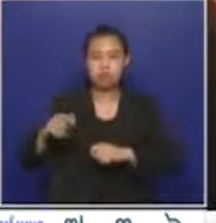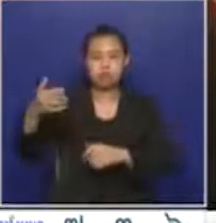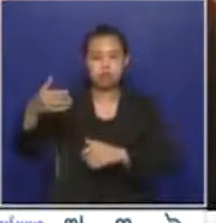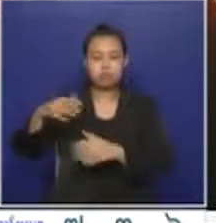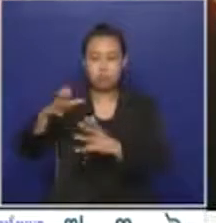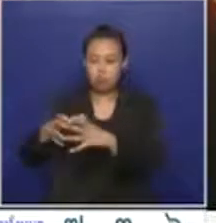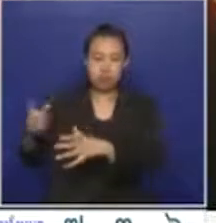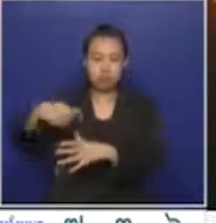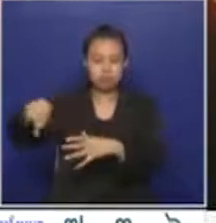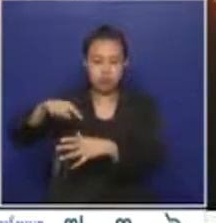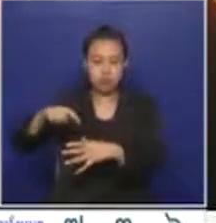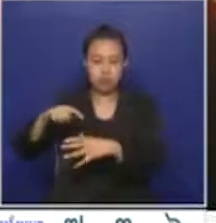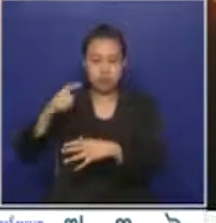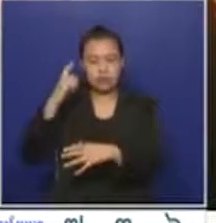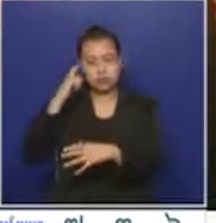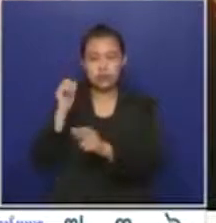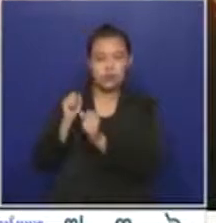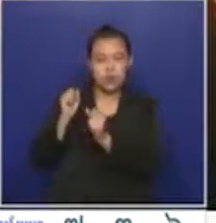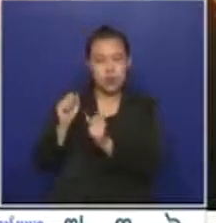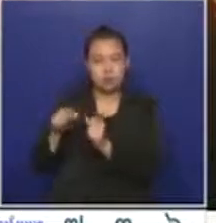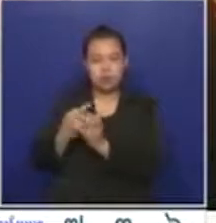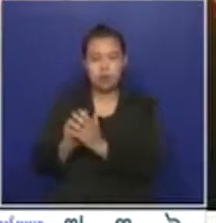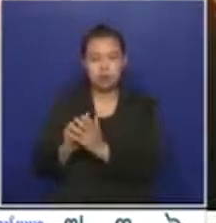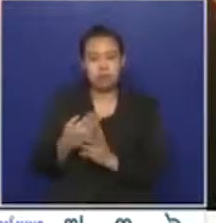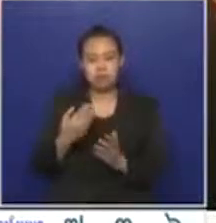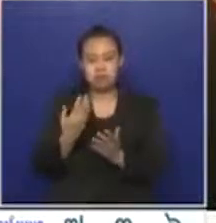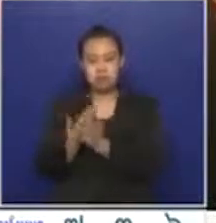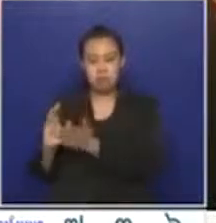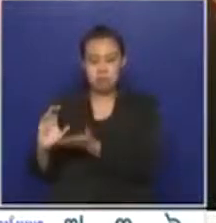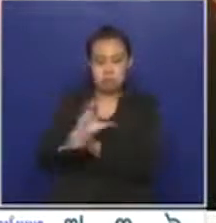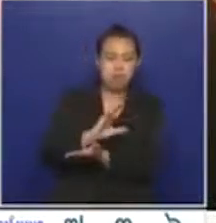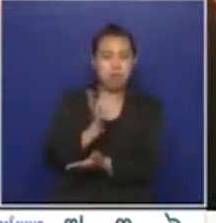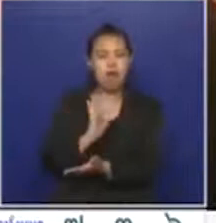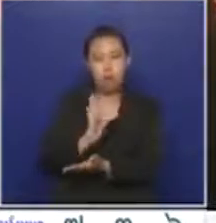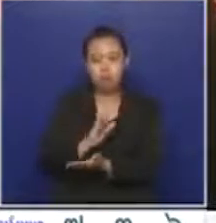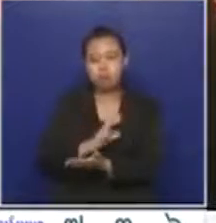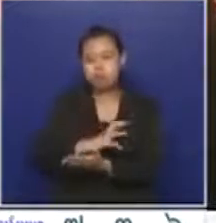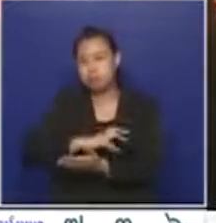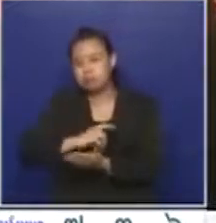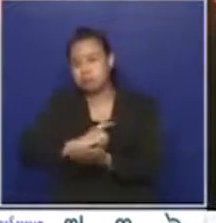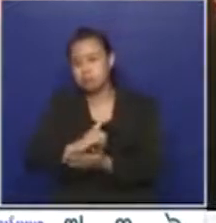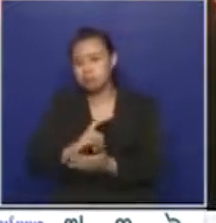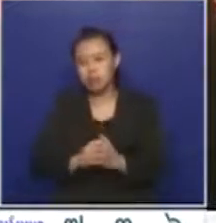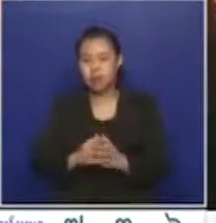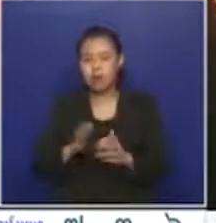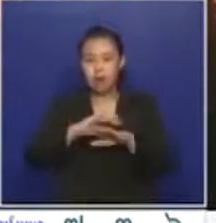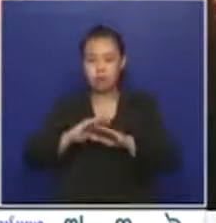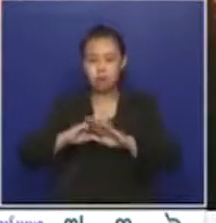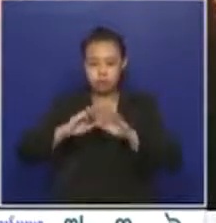านี้ที่เอาเงินเข้ามาลงทุนก็จะเกิดความกลัวแล้วก็จะถอนการลงทุนออกไปแน่นอนปรากฏการถอนสมอแบ